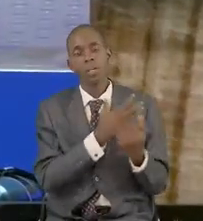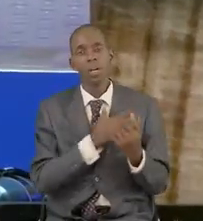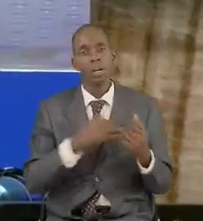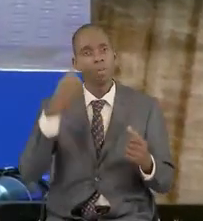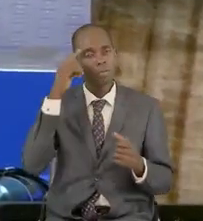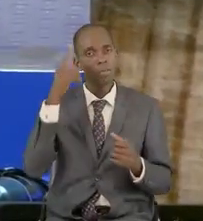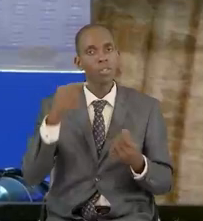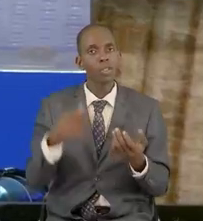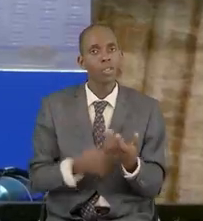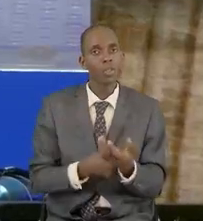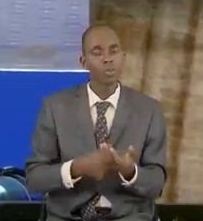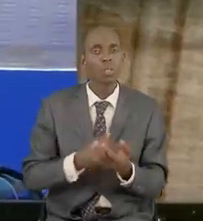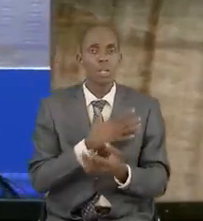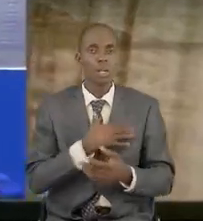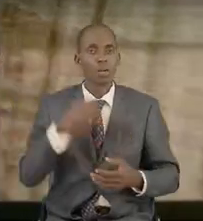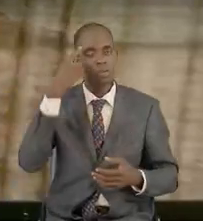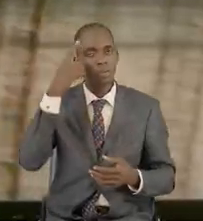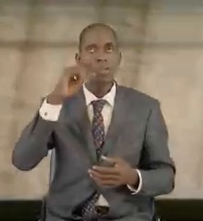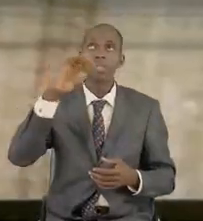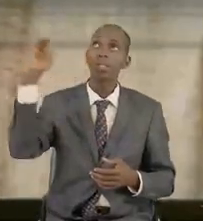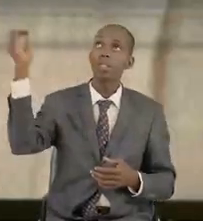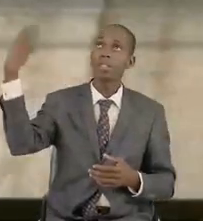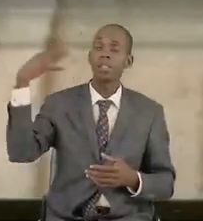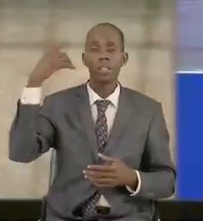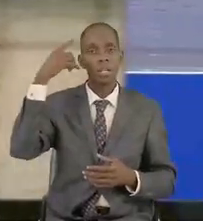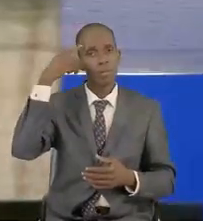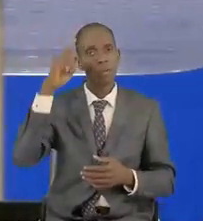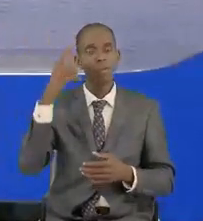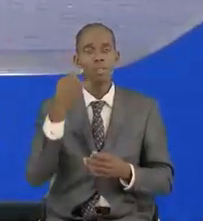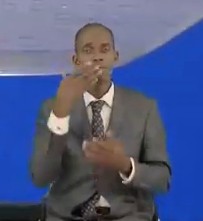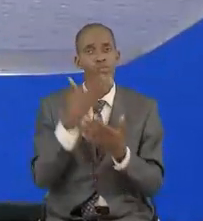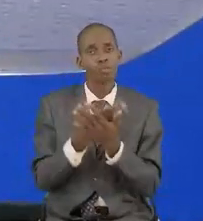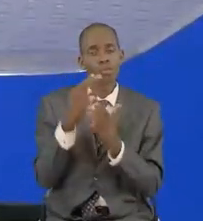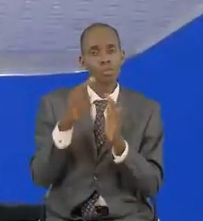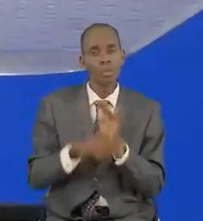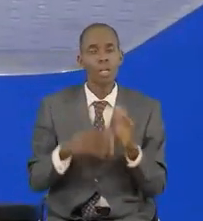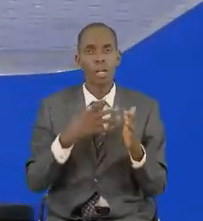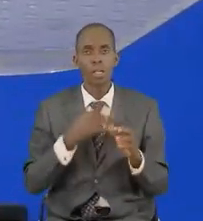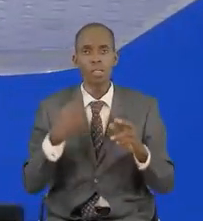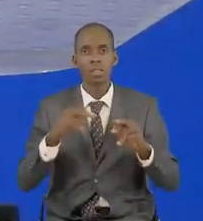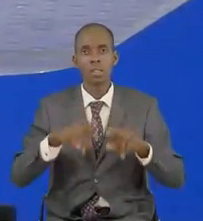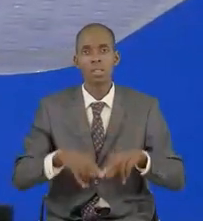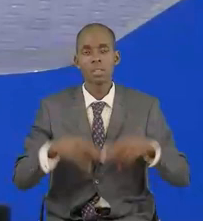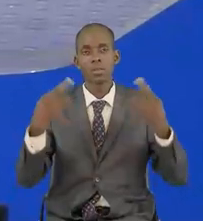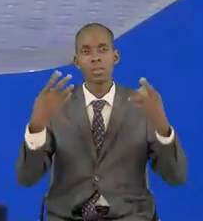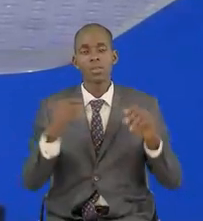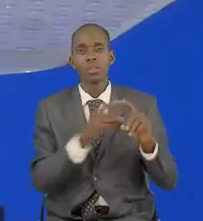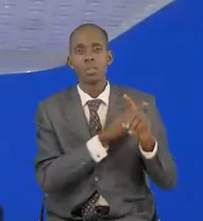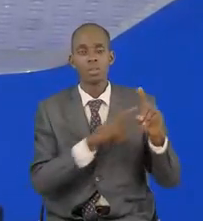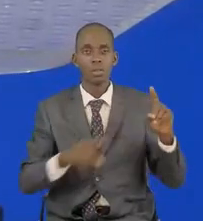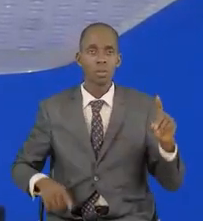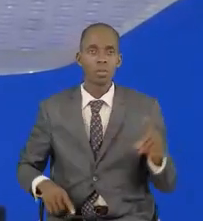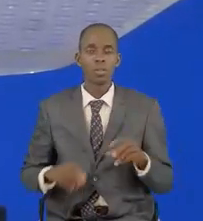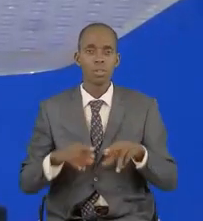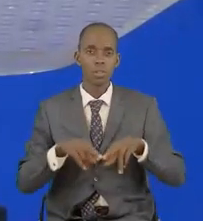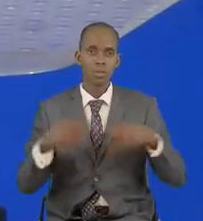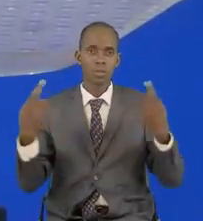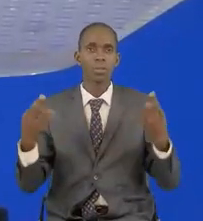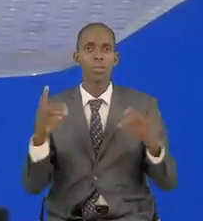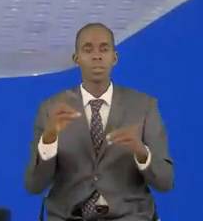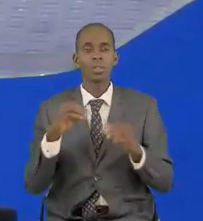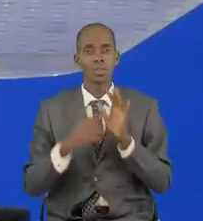foi et pour l'Évangile et pour la grâce et pour la bonté de la révélation de Dieu révélé